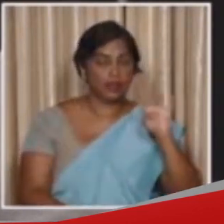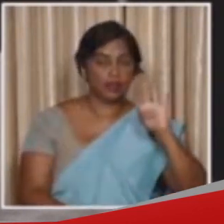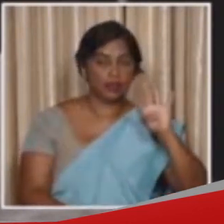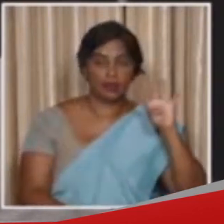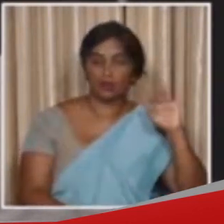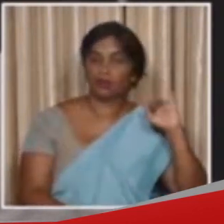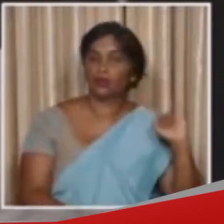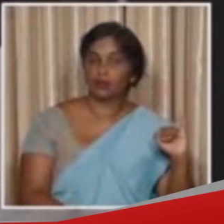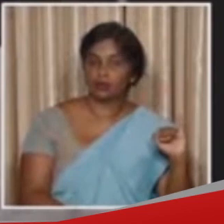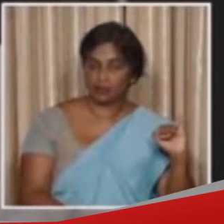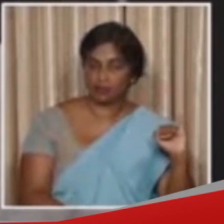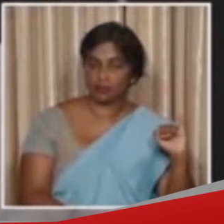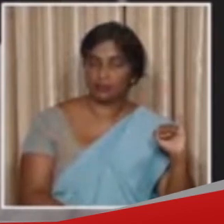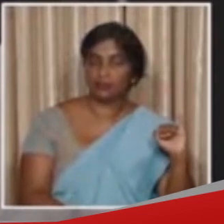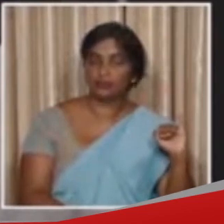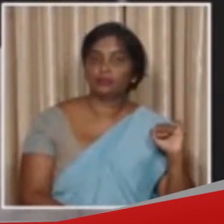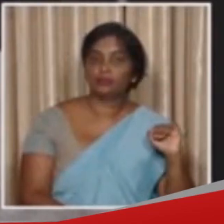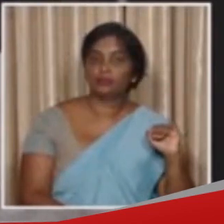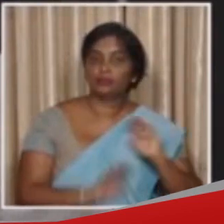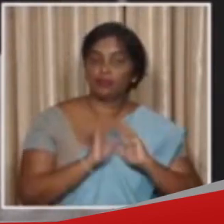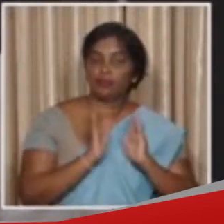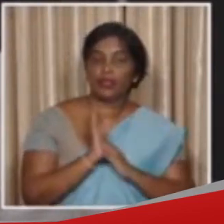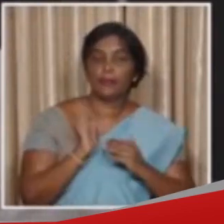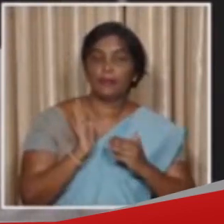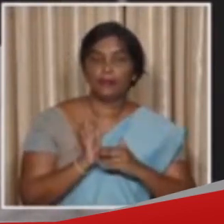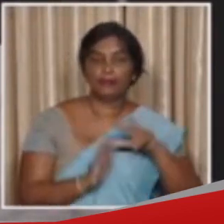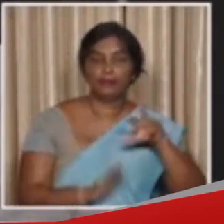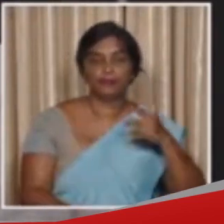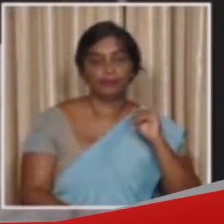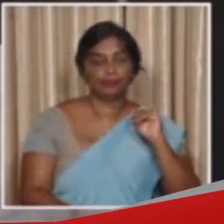921.4446 expenditure මිලියන